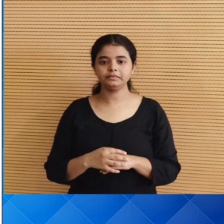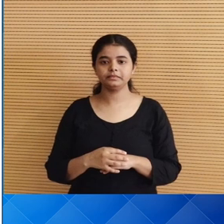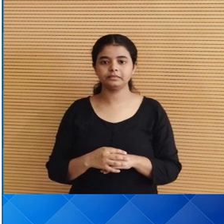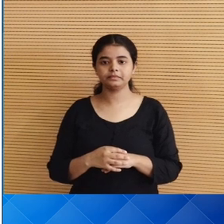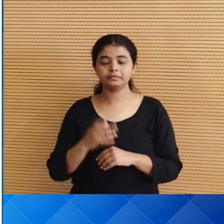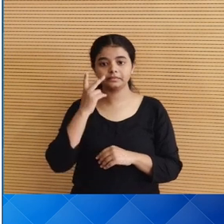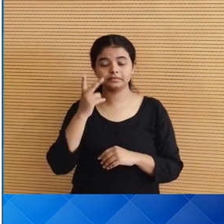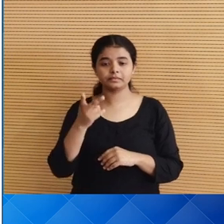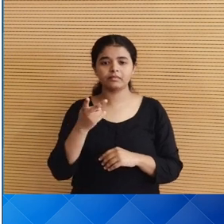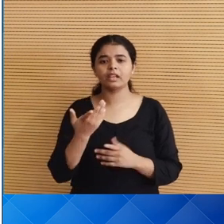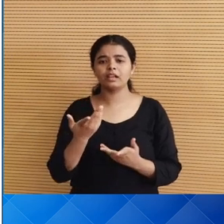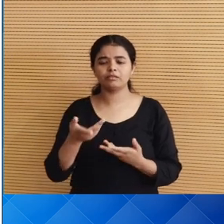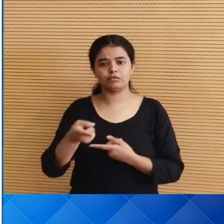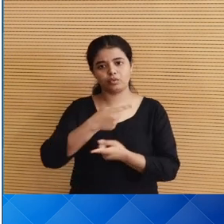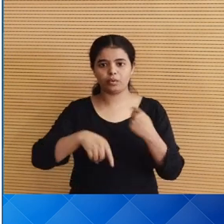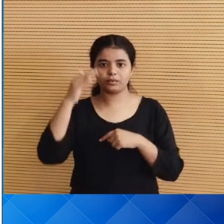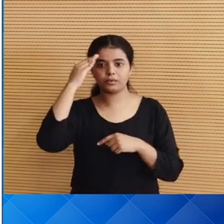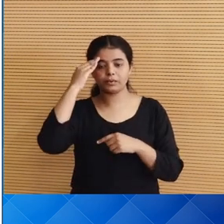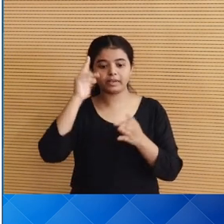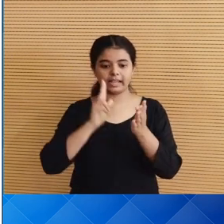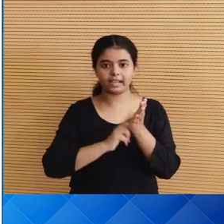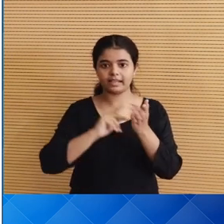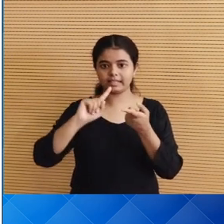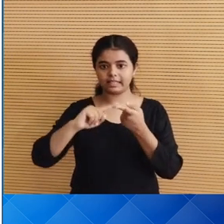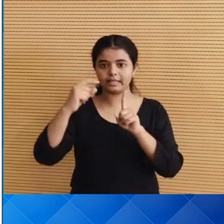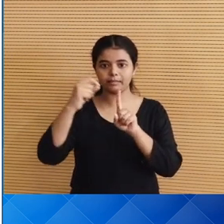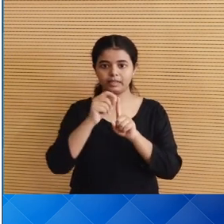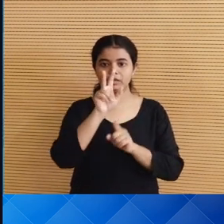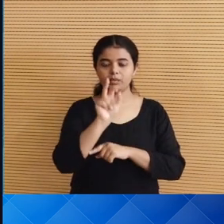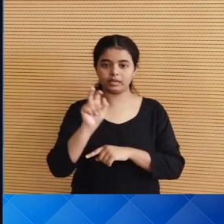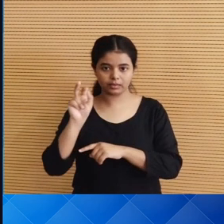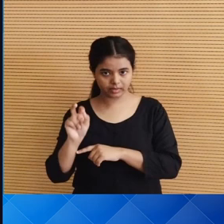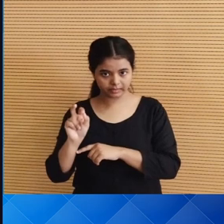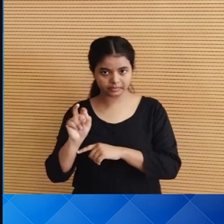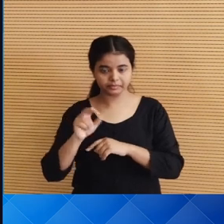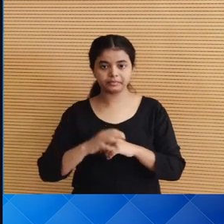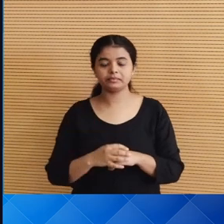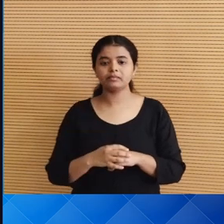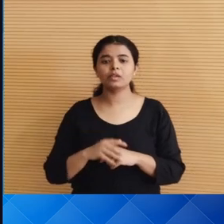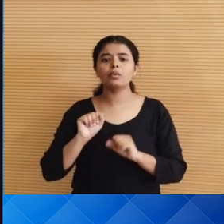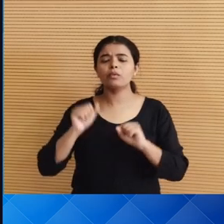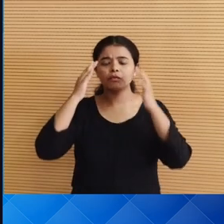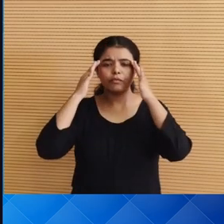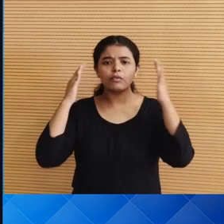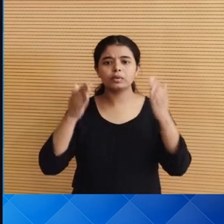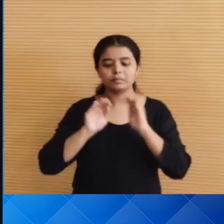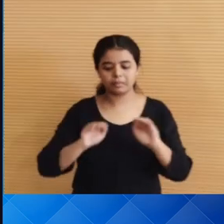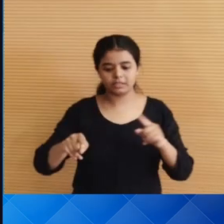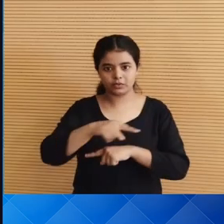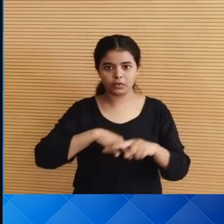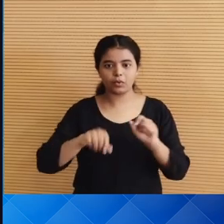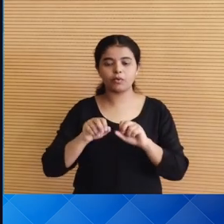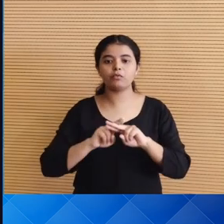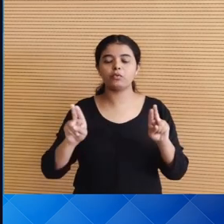जैसा कि हम सभी जानते हैं, द नेशनल एजुकेशन पॉलिसी 2020 फोकसेज ऑन द होलिस्टिक डेवलपमेंट ऑफ द